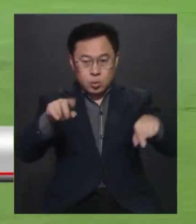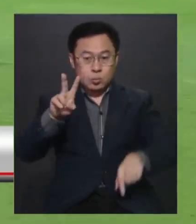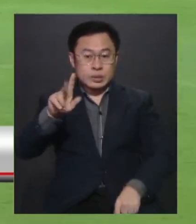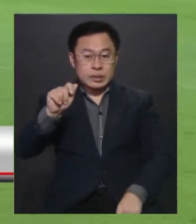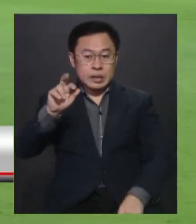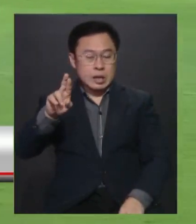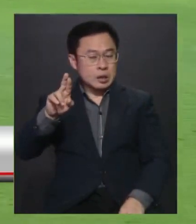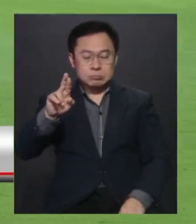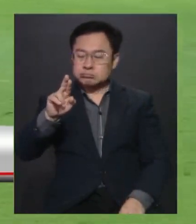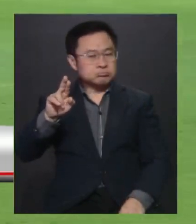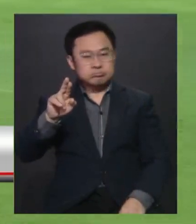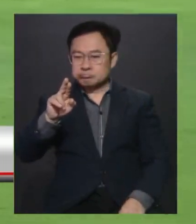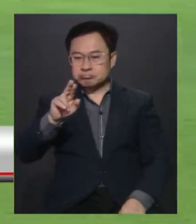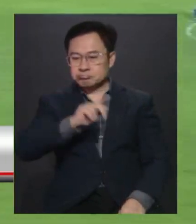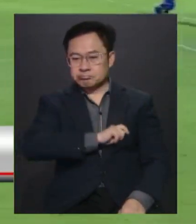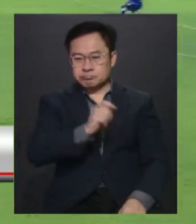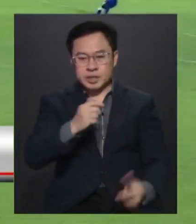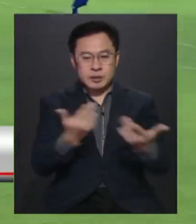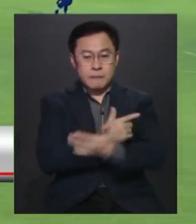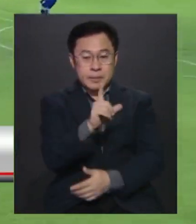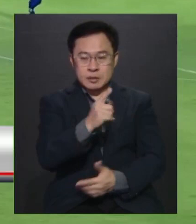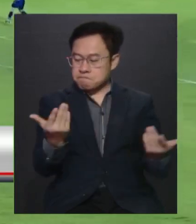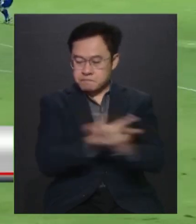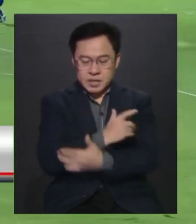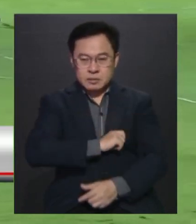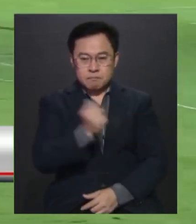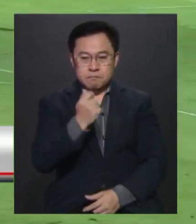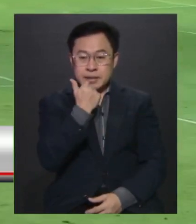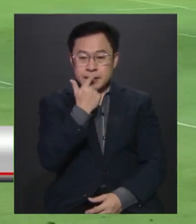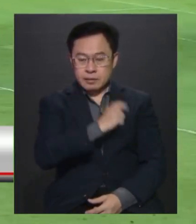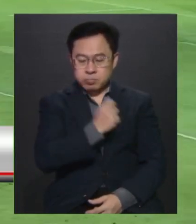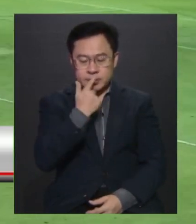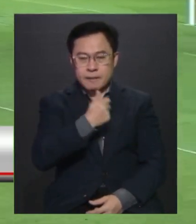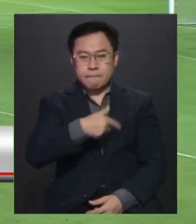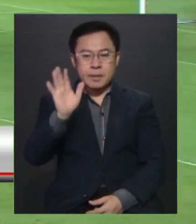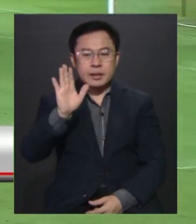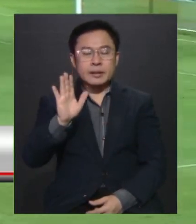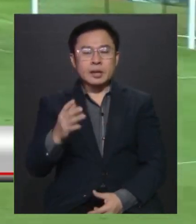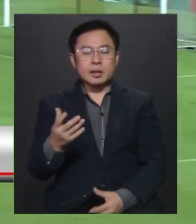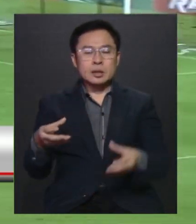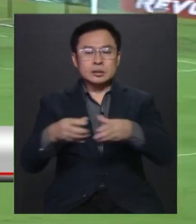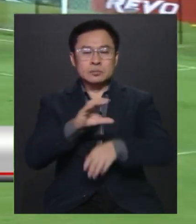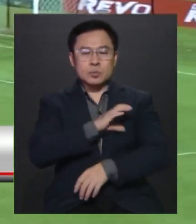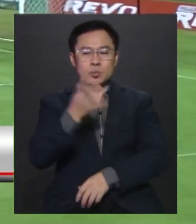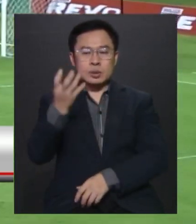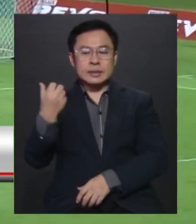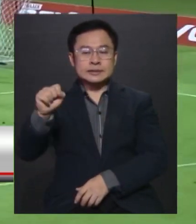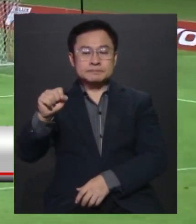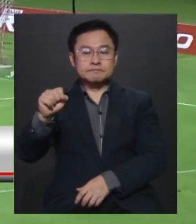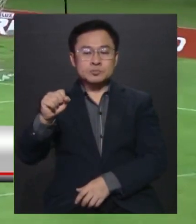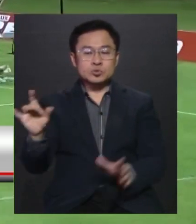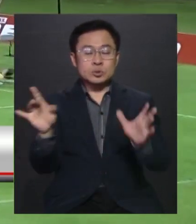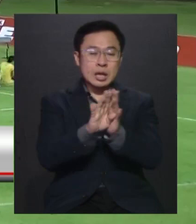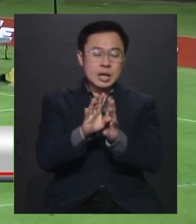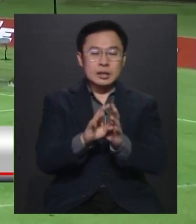จะกำลังมีกำลังใจไล่มานะพอ10คนต้องเปิดเกมบุกครับตาดมาสวนกลับทีเดียวแล้วหลุดมาเป็นแผงแบบนี้ก็เรียบร้อยครับปิดกล่องเล